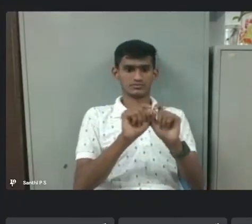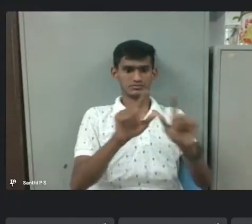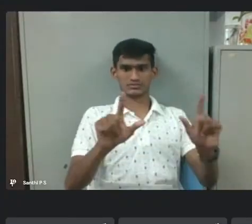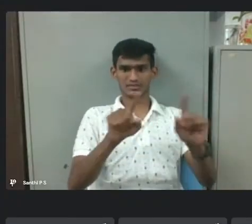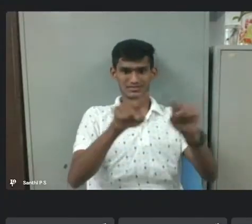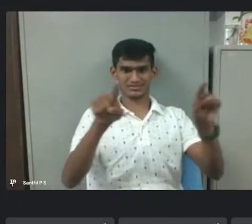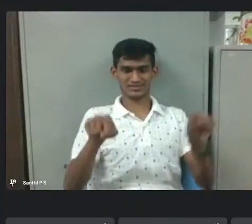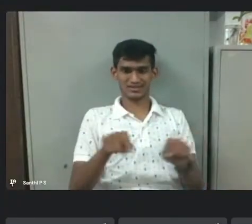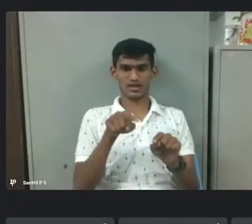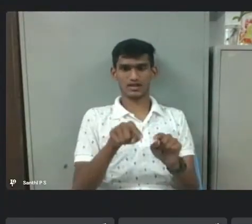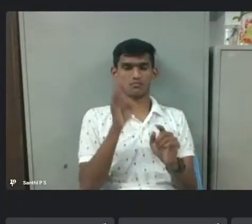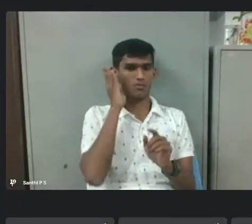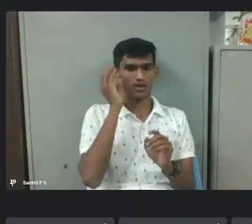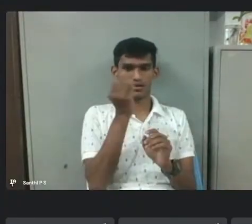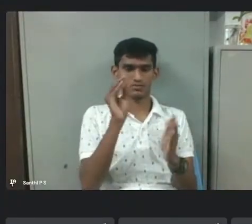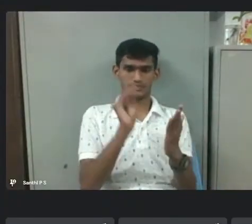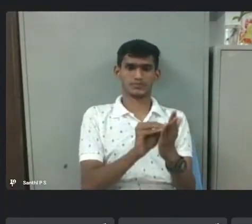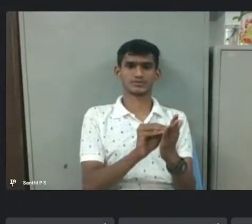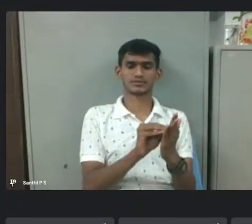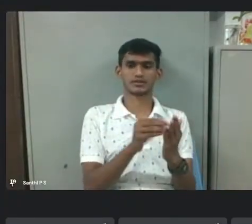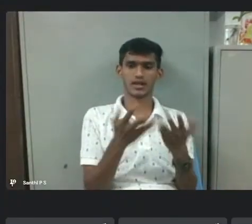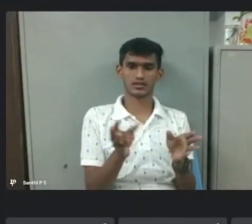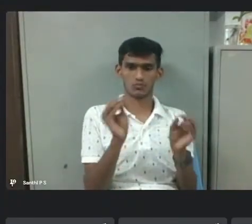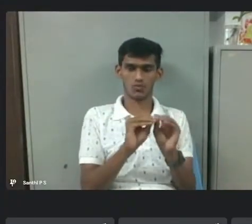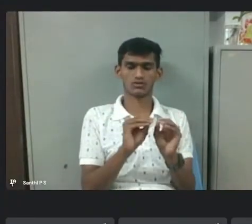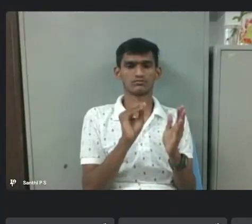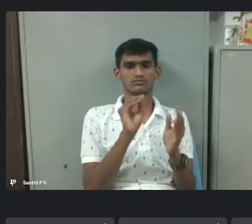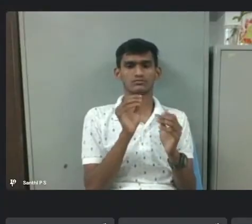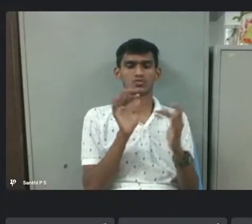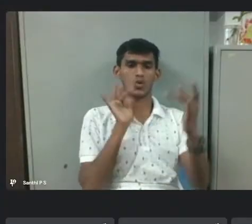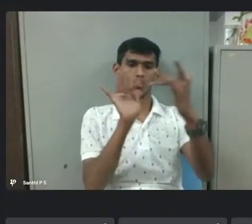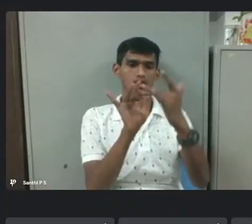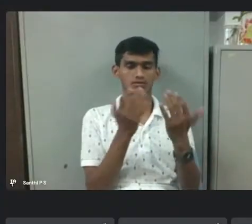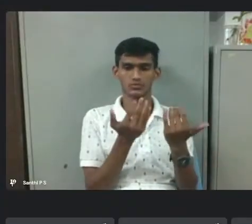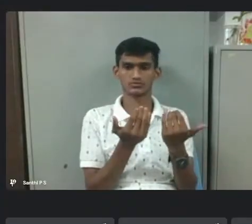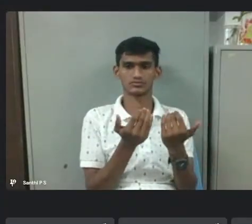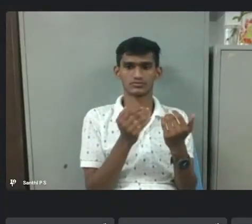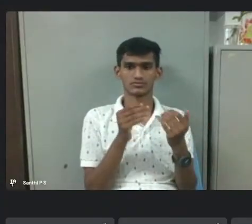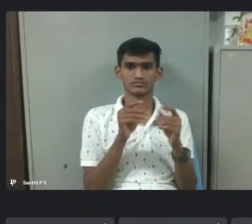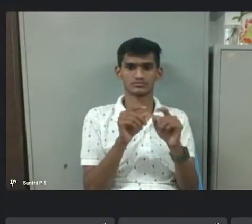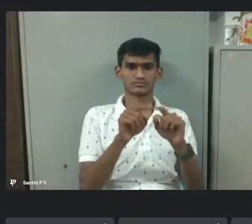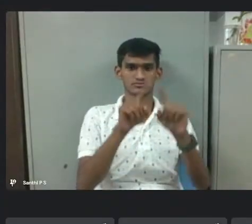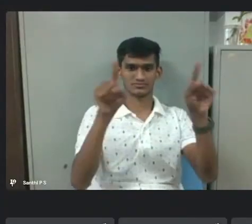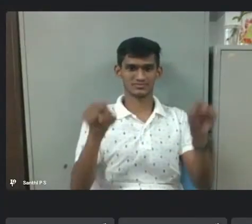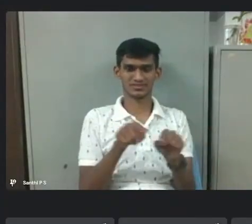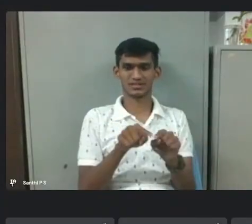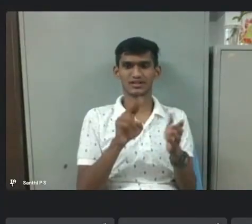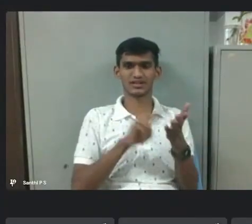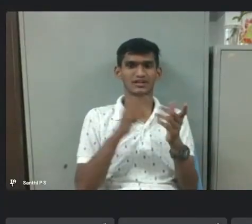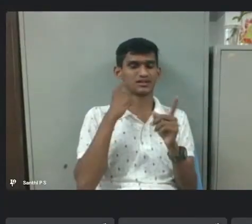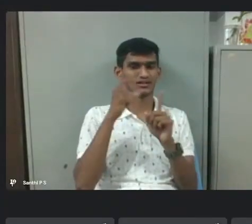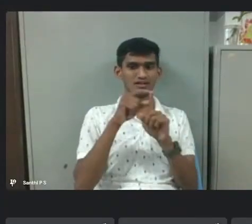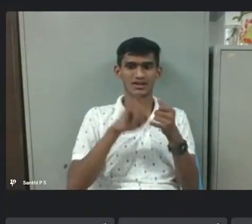ചെയ്യാവുന്നതാണ്. ഇന്നത്തെ സമയം കഴിഞ്ഞിരിക്കുകയാണ്. സ്ക്രീനിൽ നിഡാസ് ടീമിന്റെ കോണ്ടാക്ട് നമ്പറും ഇന്ന്